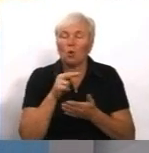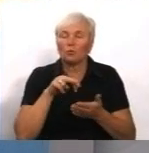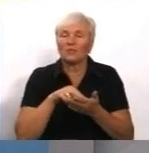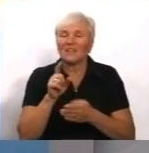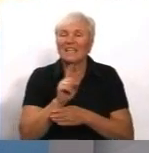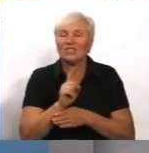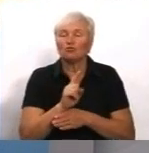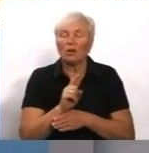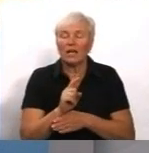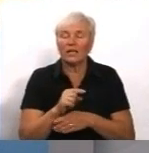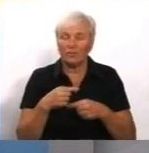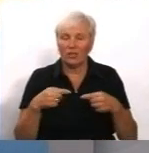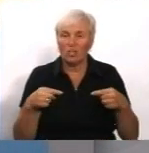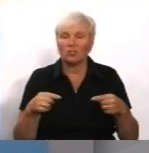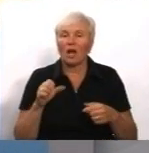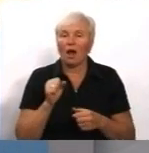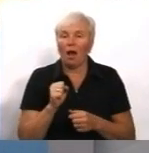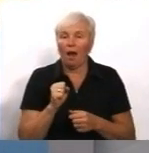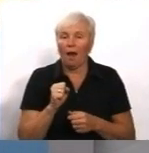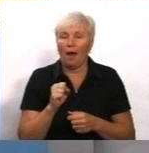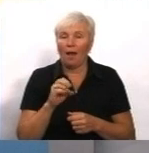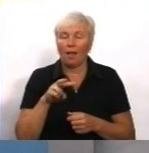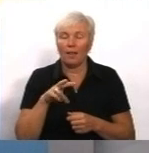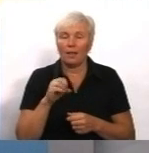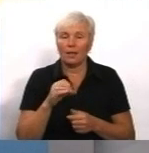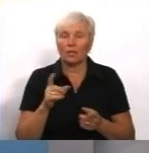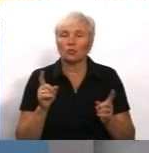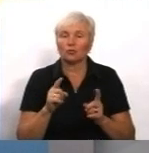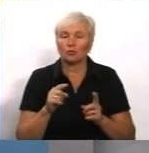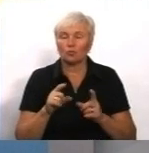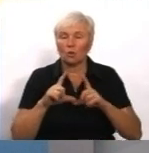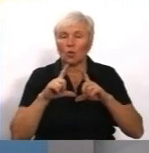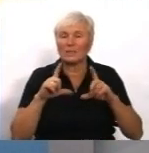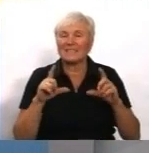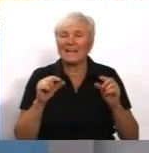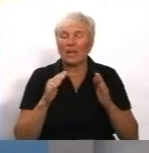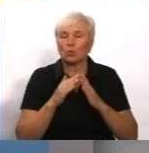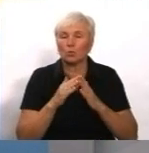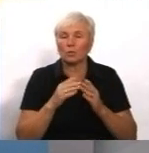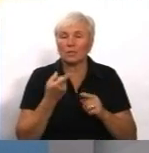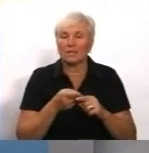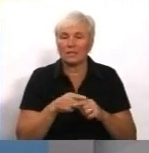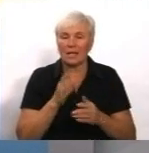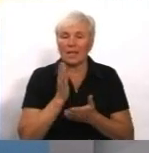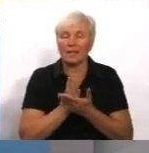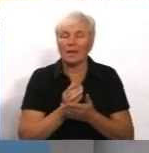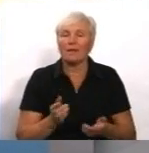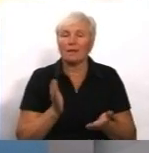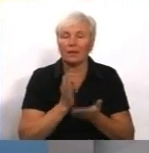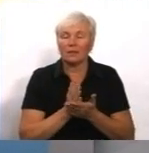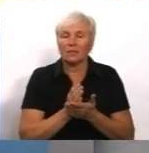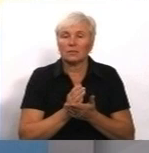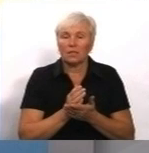таке інше. Але щодо сектору регульованих цін, це вже буде, є якраз ступені ризику,